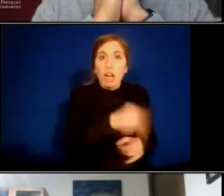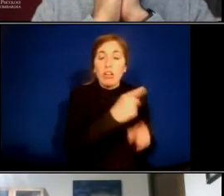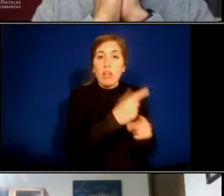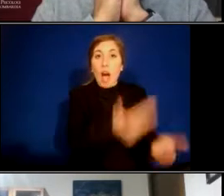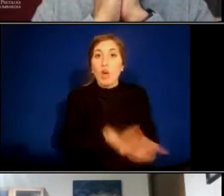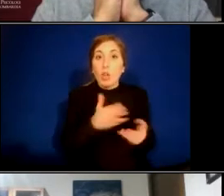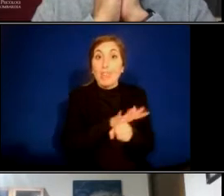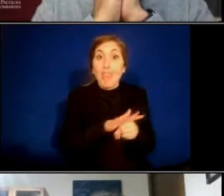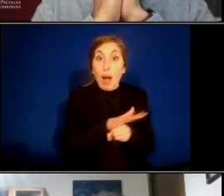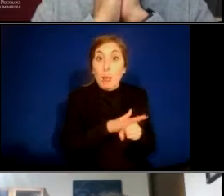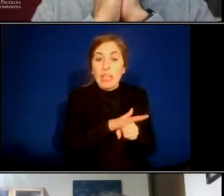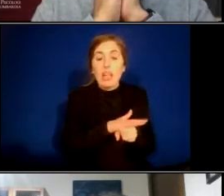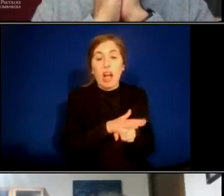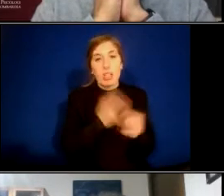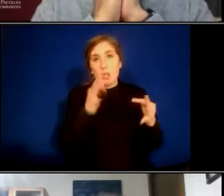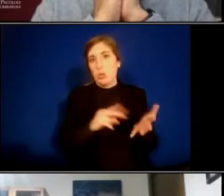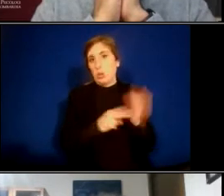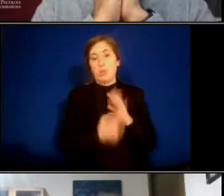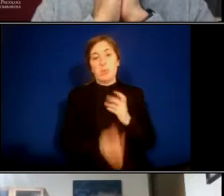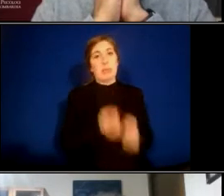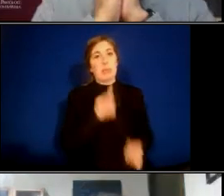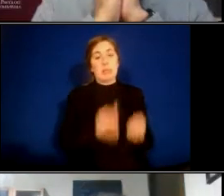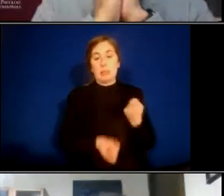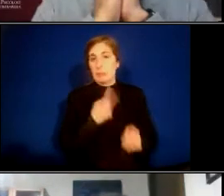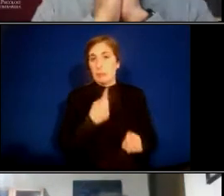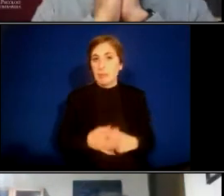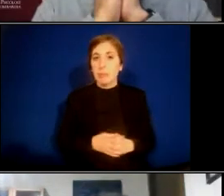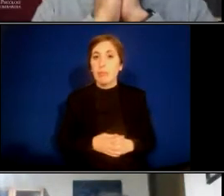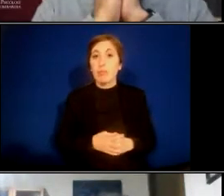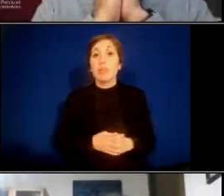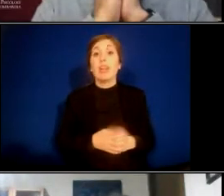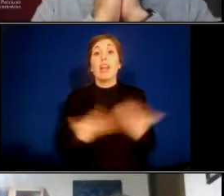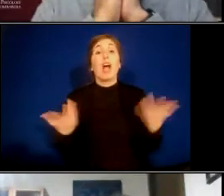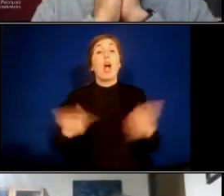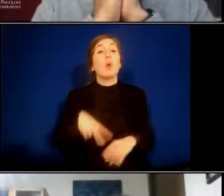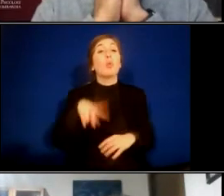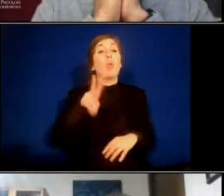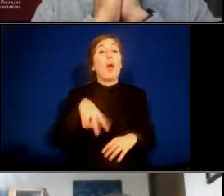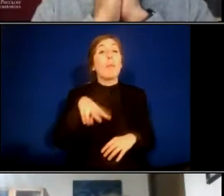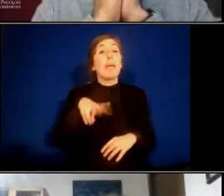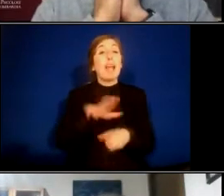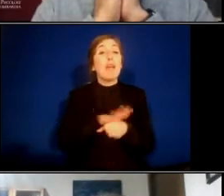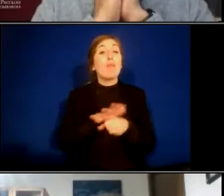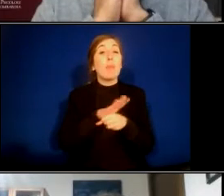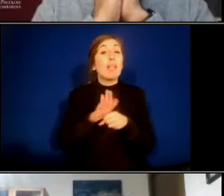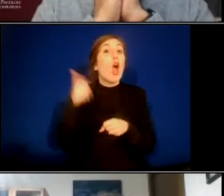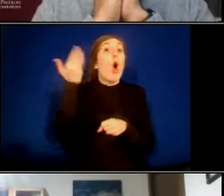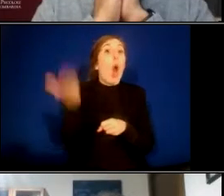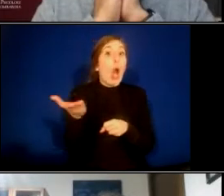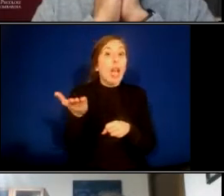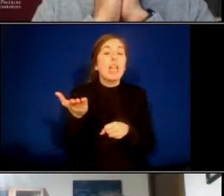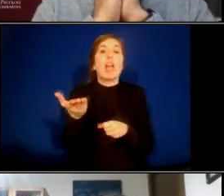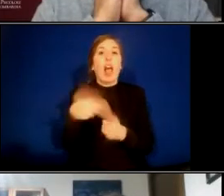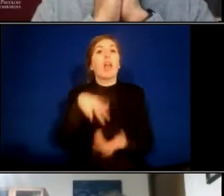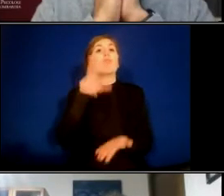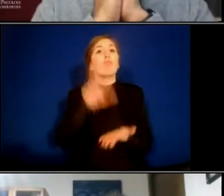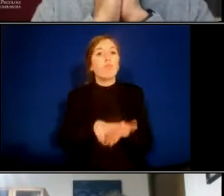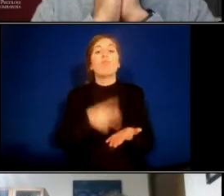sono stati davvero sorprendenti, sono oltre 2.000 le famiglie che hanno detto ci piacerebbe